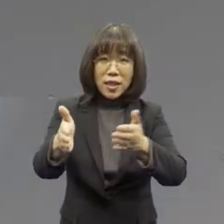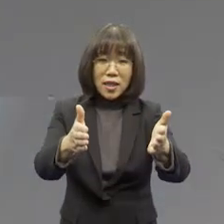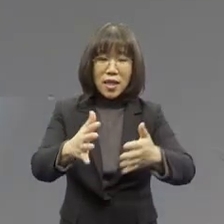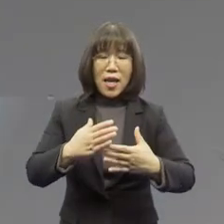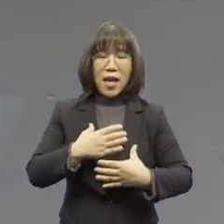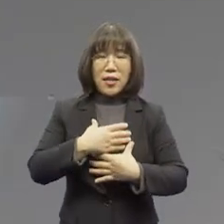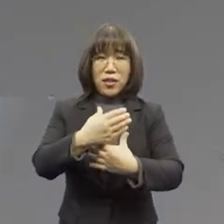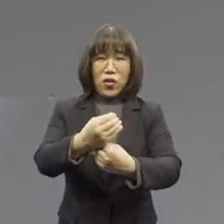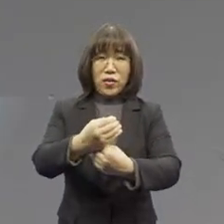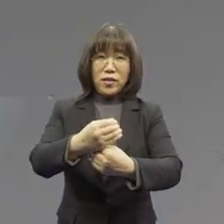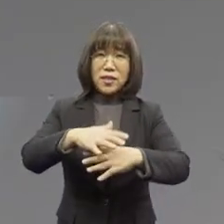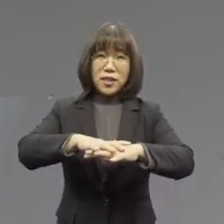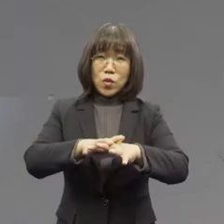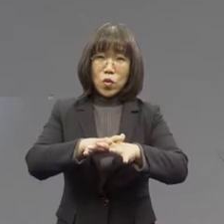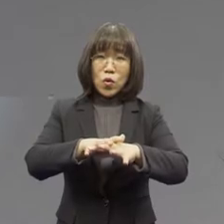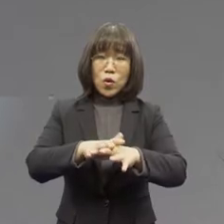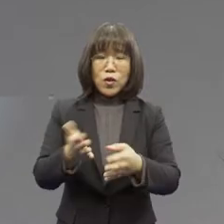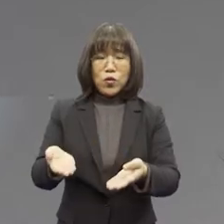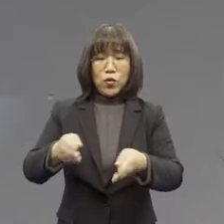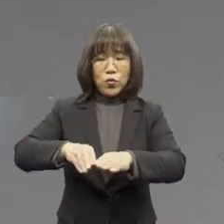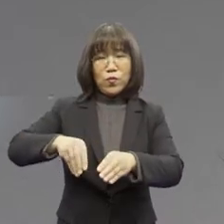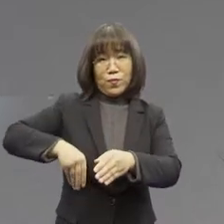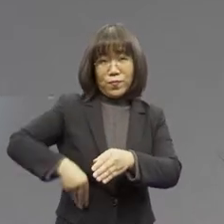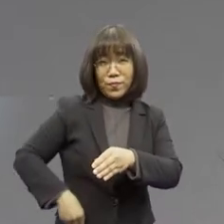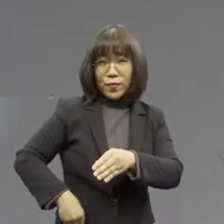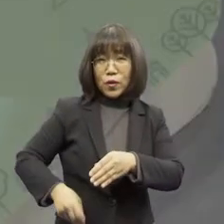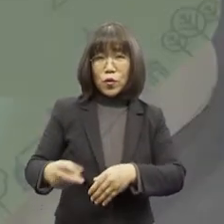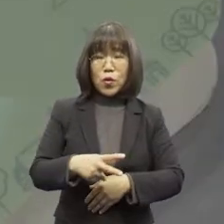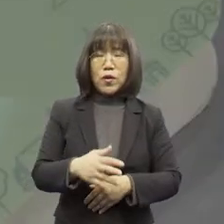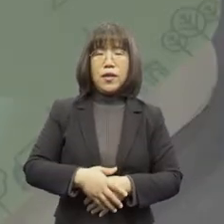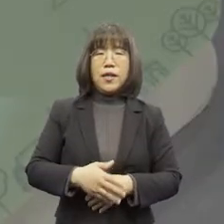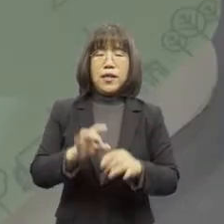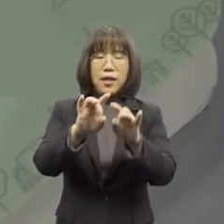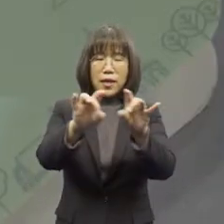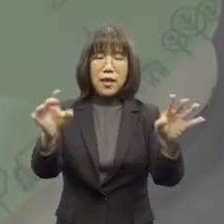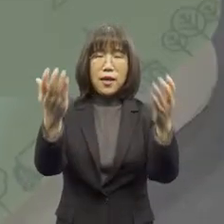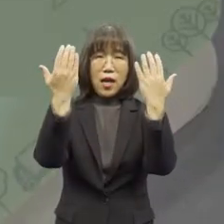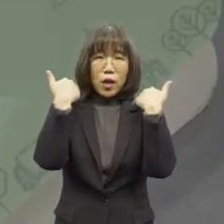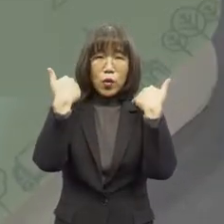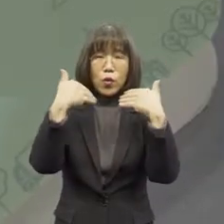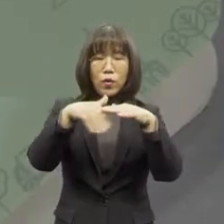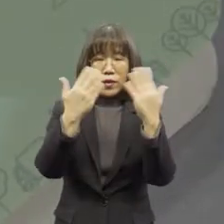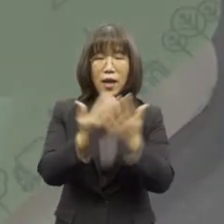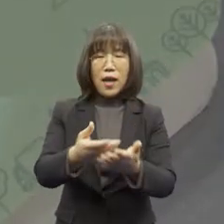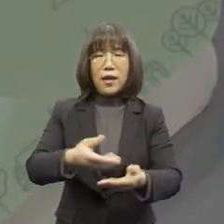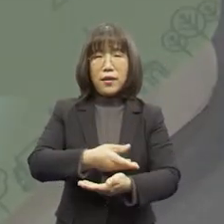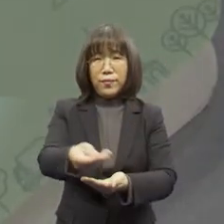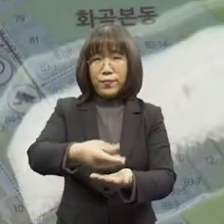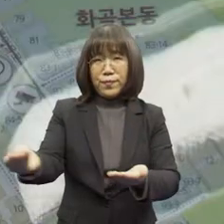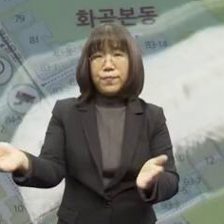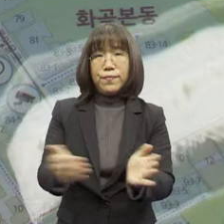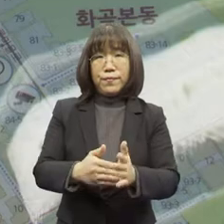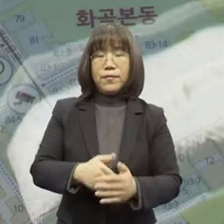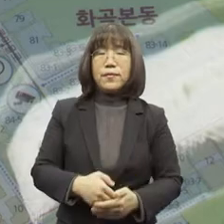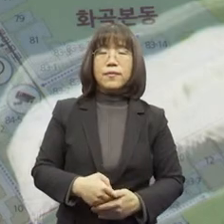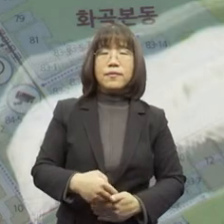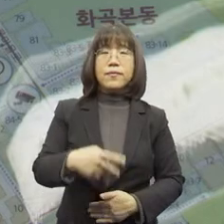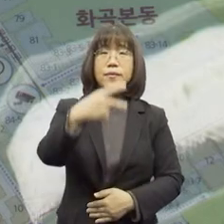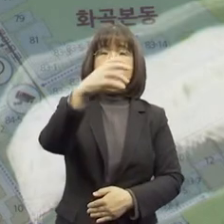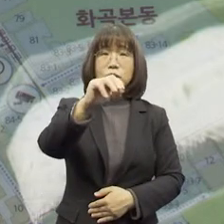통학안전지도는 가지고 다니기 편하도록 포켓 접지지도와 클리어 파일로 제작해 각 학교 학생들에게